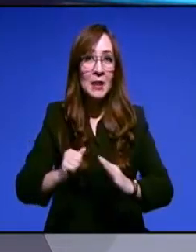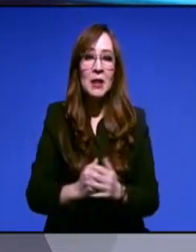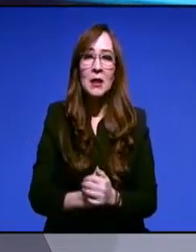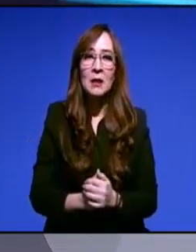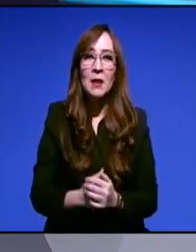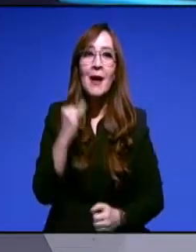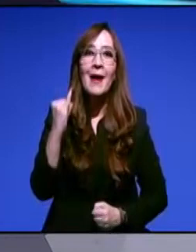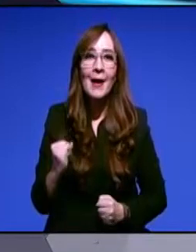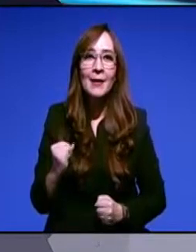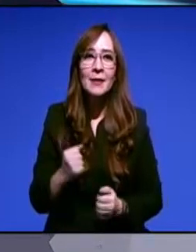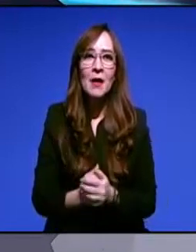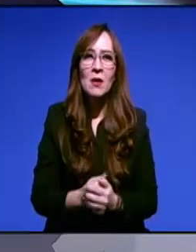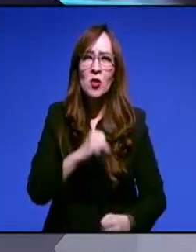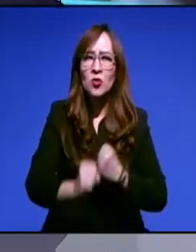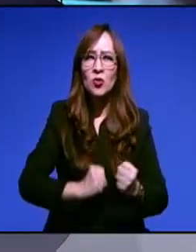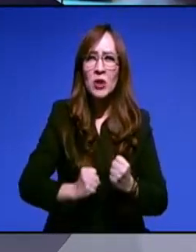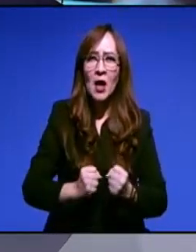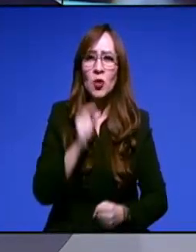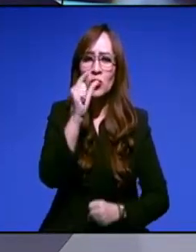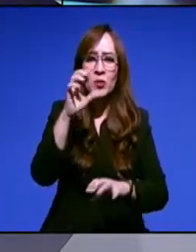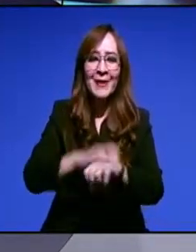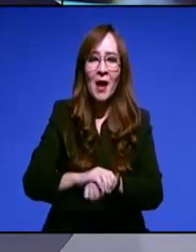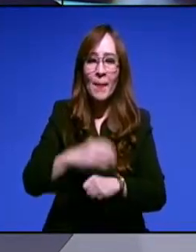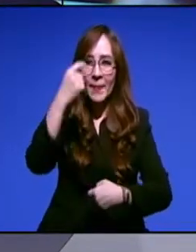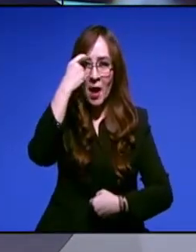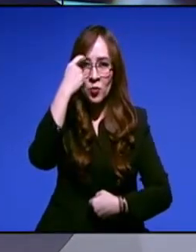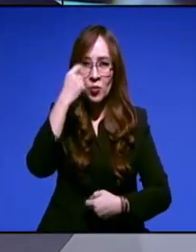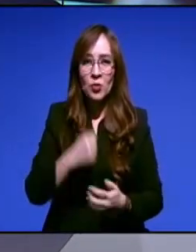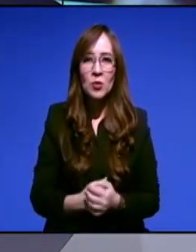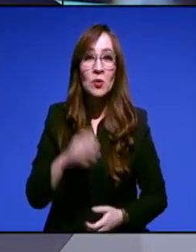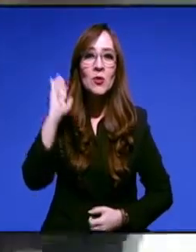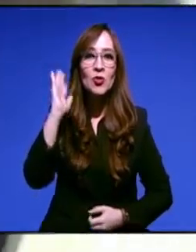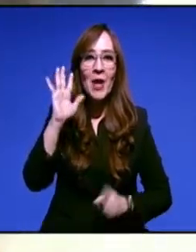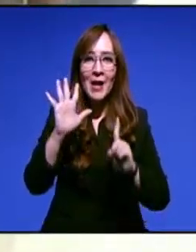menangkap pelaku. Hingga siang tadi, polisi telah membekuk 15 orang pelaku.